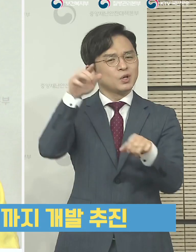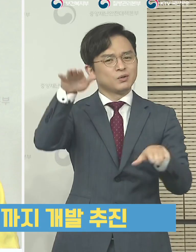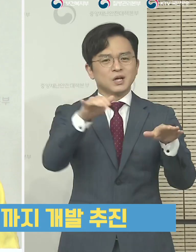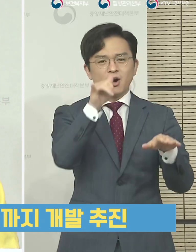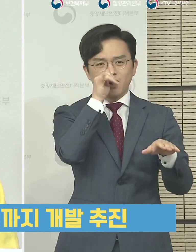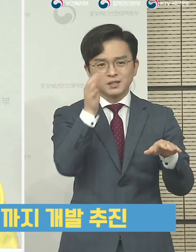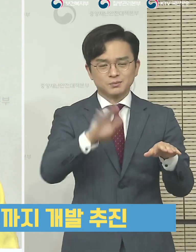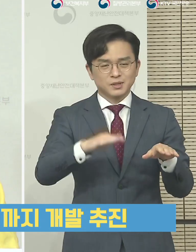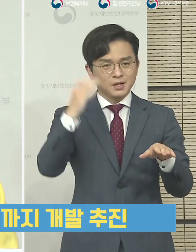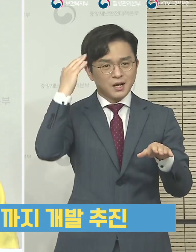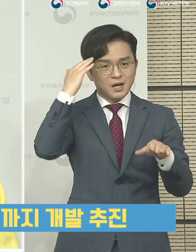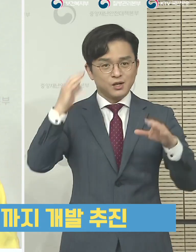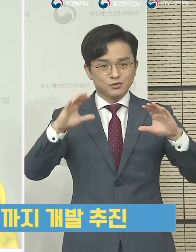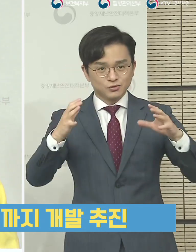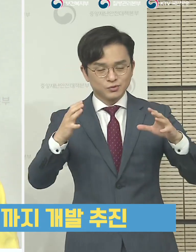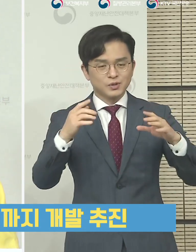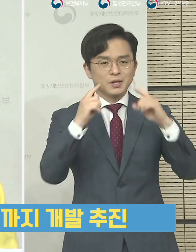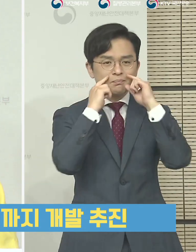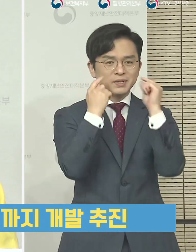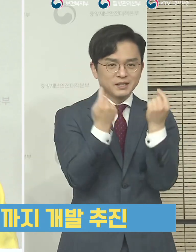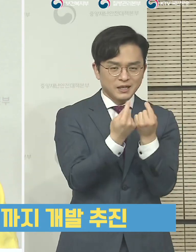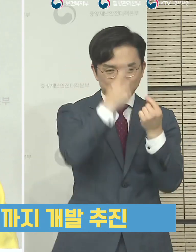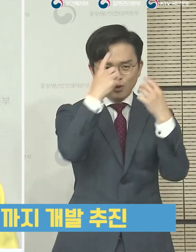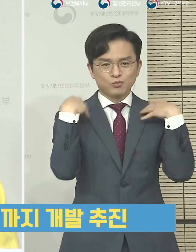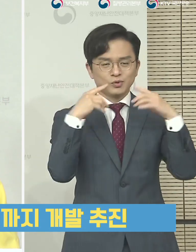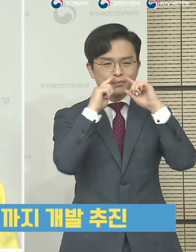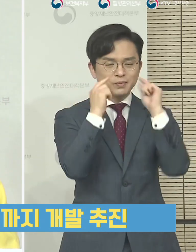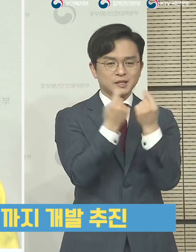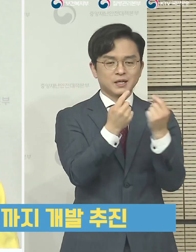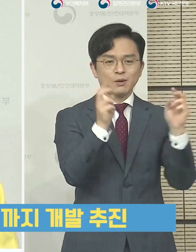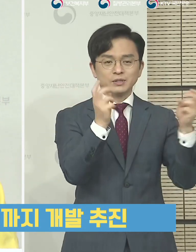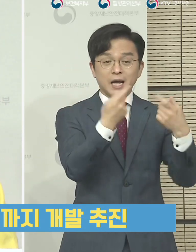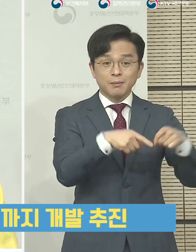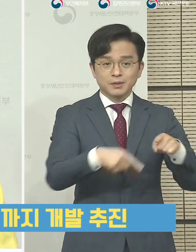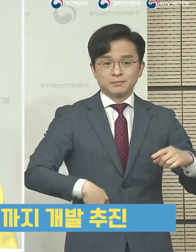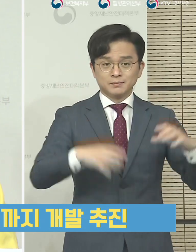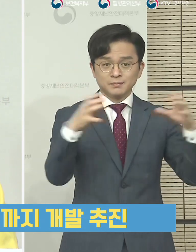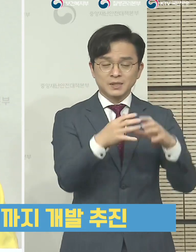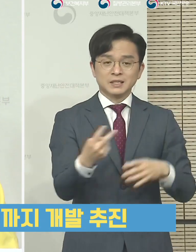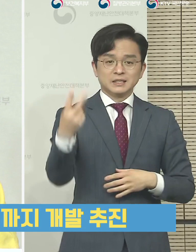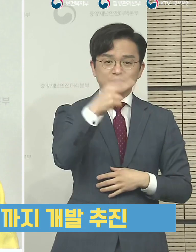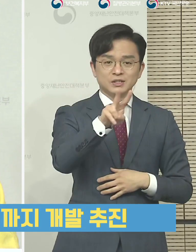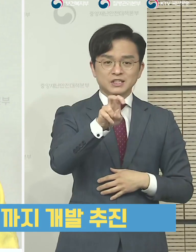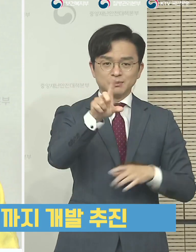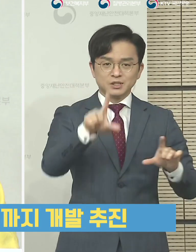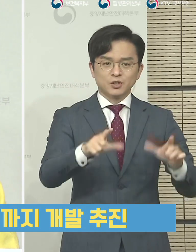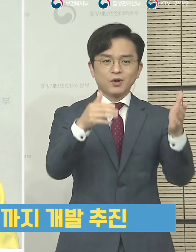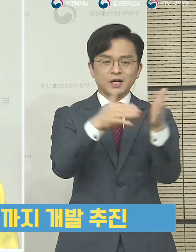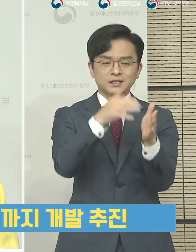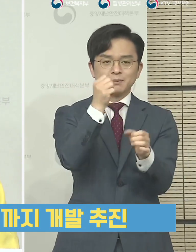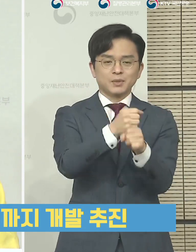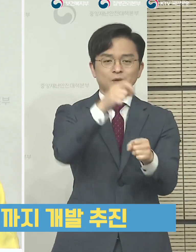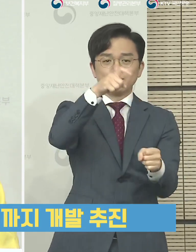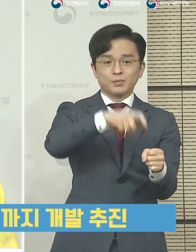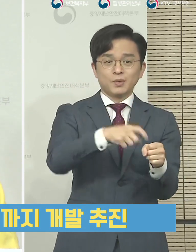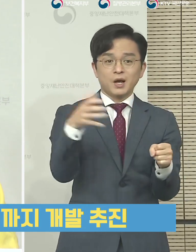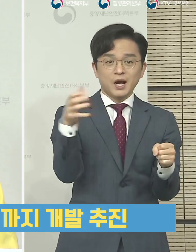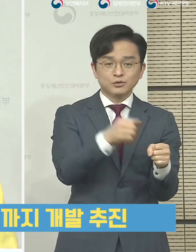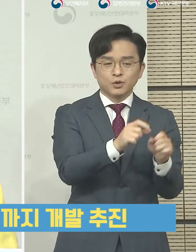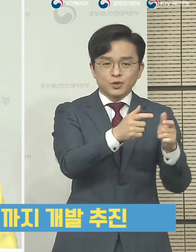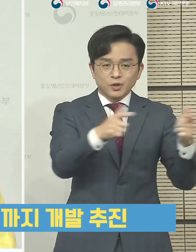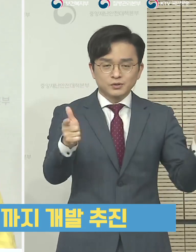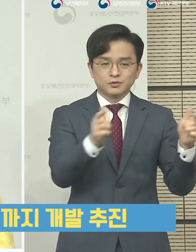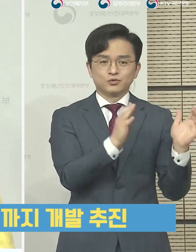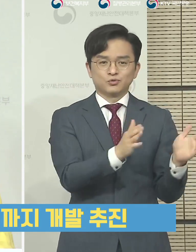협력과 국제 협력을 통해 21년 하반기 또는 22년 국산 백신 개발을 목표로 다양한